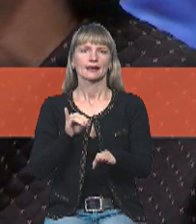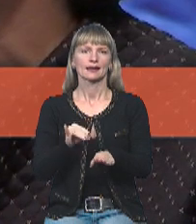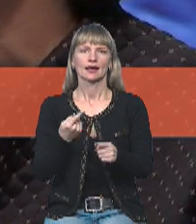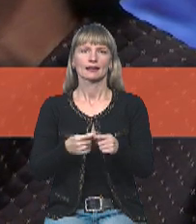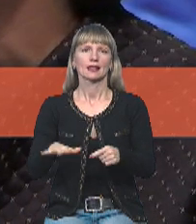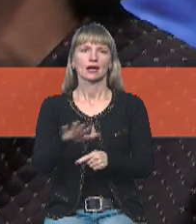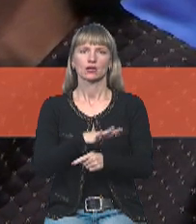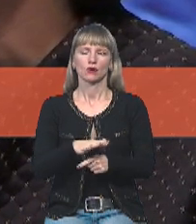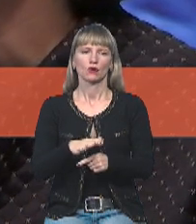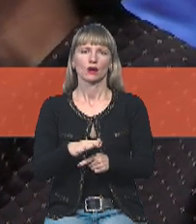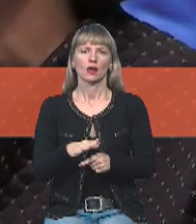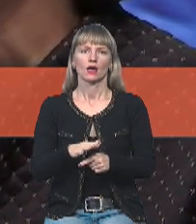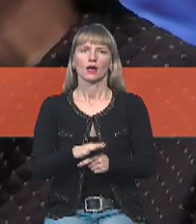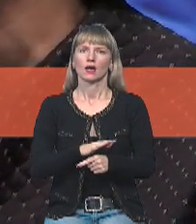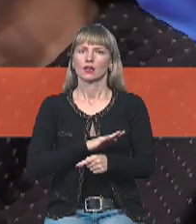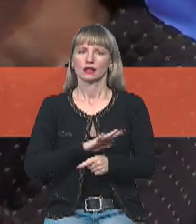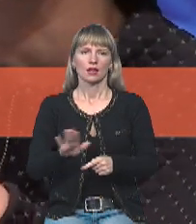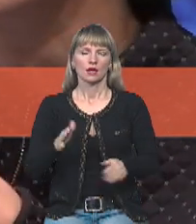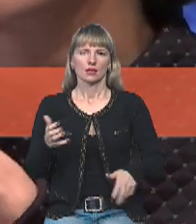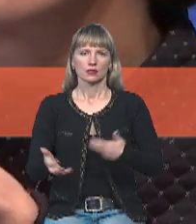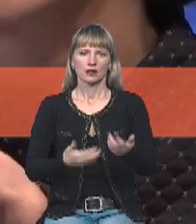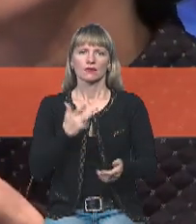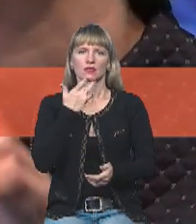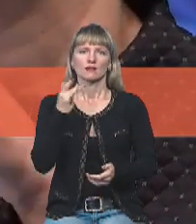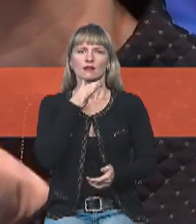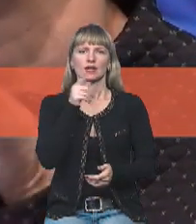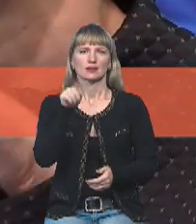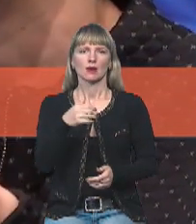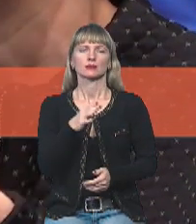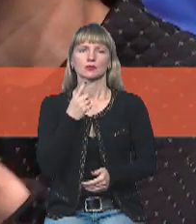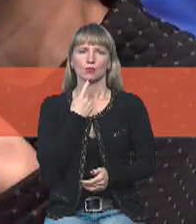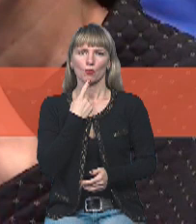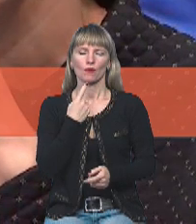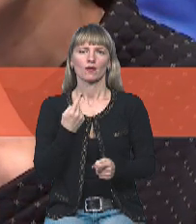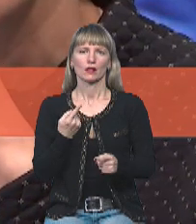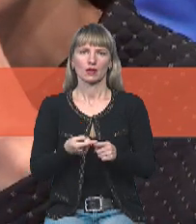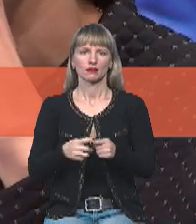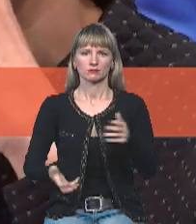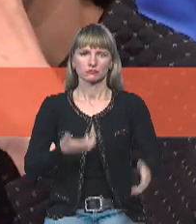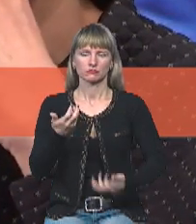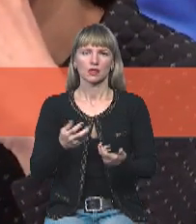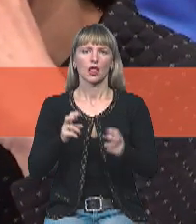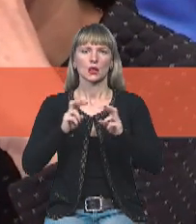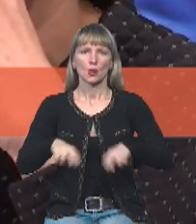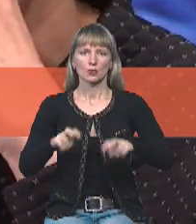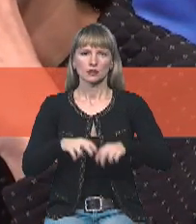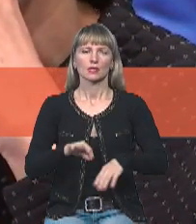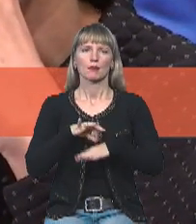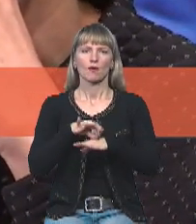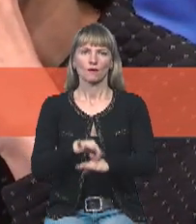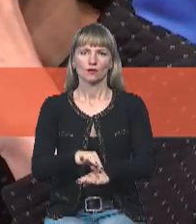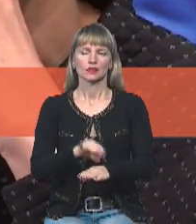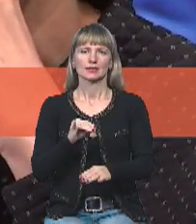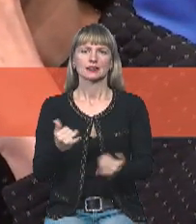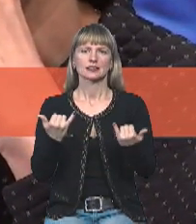територія, хоча була включена в перелік. Тобто в радянський таких час була спроба там теж видобувати ці копалини? Так, да, досліди весь час проводили,